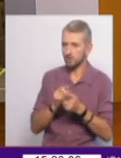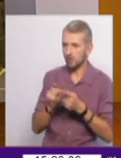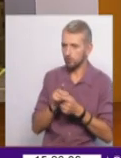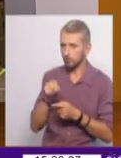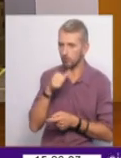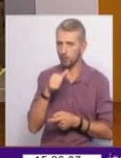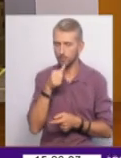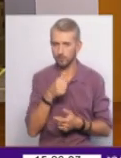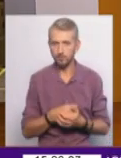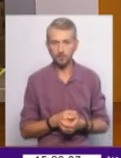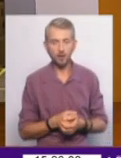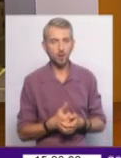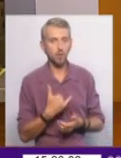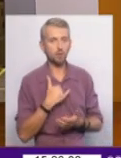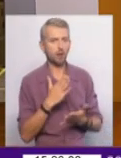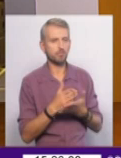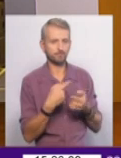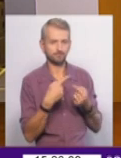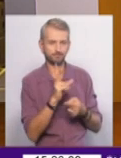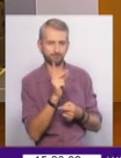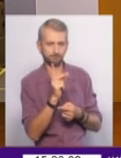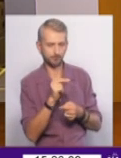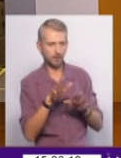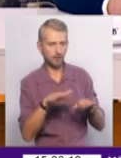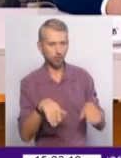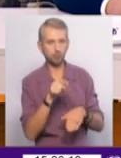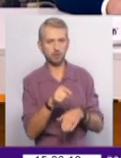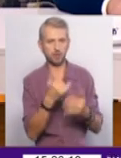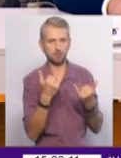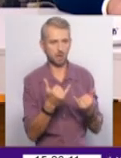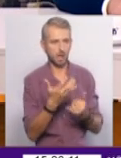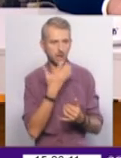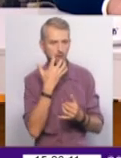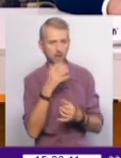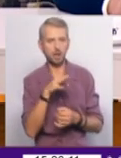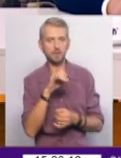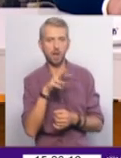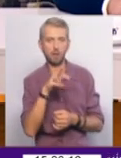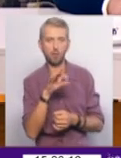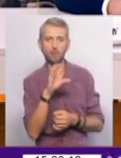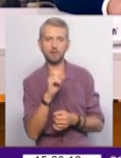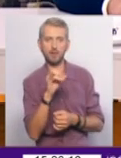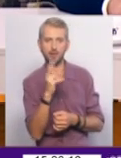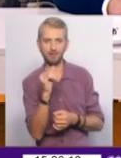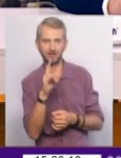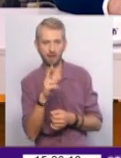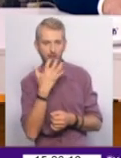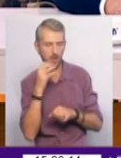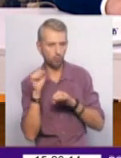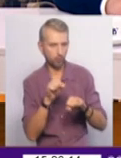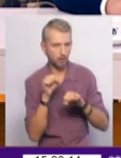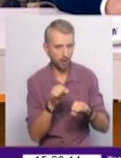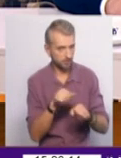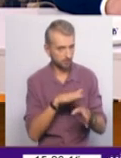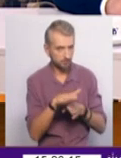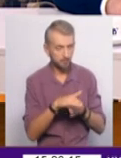у нас є 700-й садочок, який зараз відбувається термосанація цього садочку, тобто ми там займаємося утепленням і багато-багато